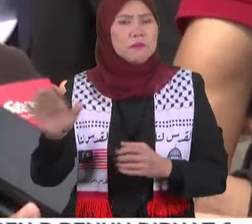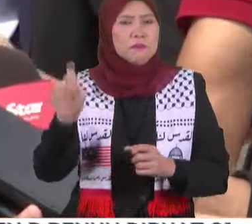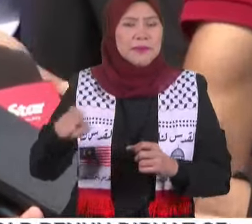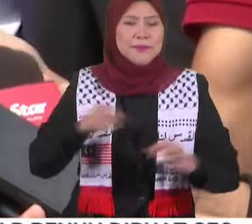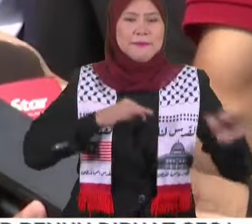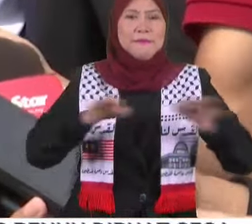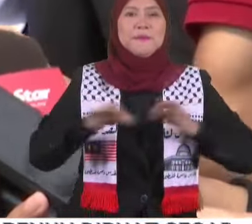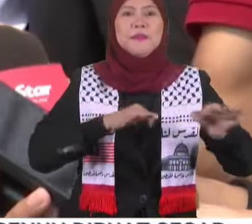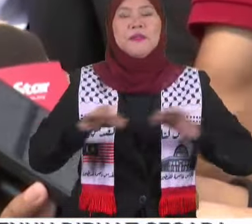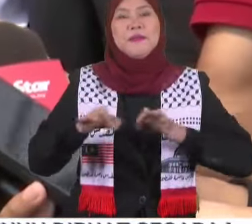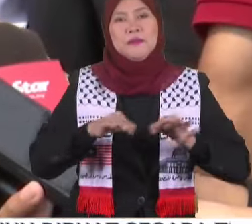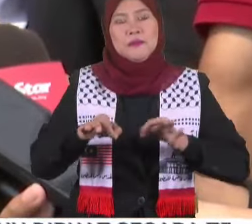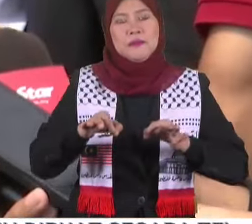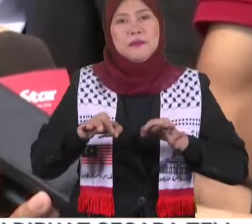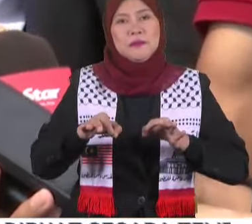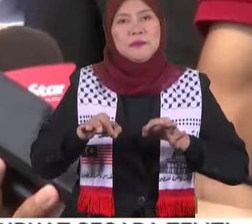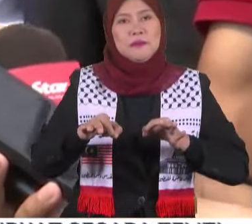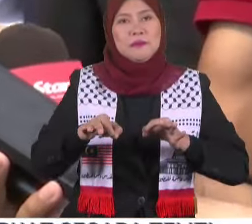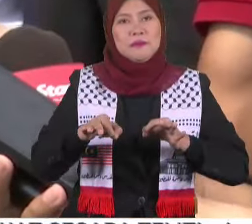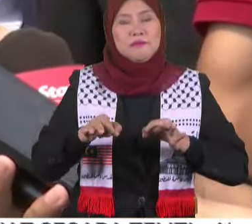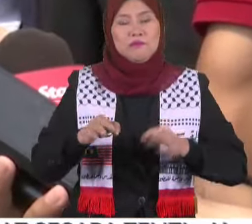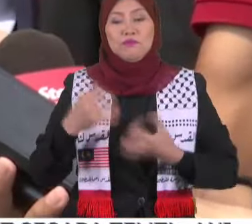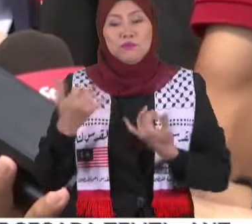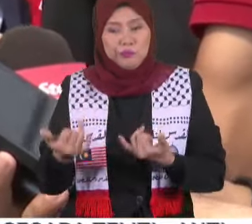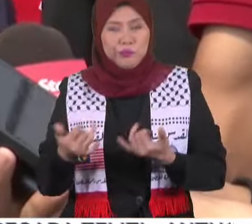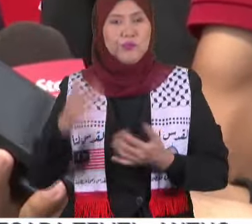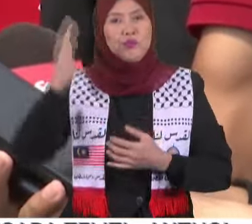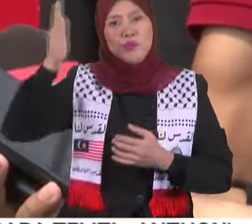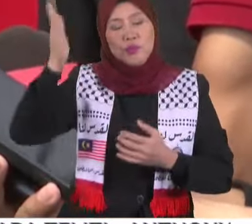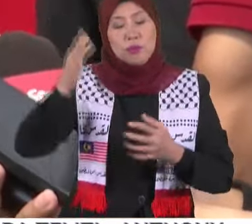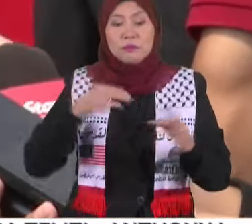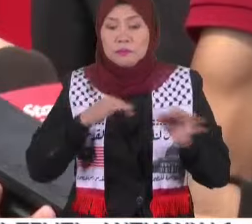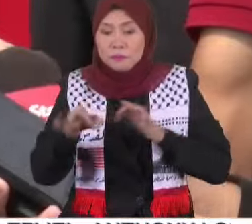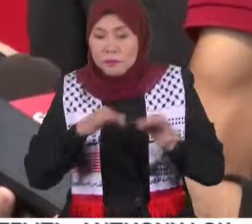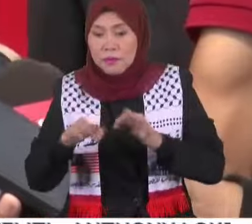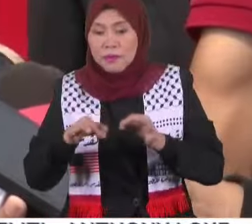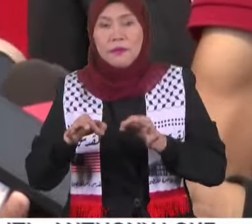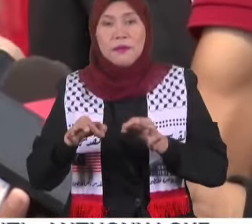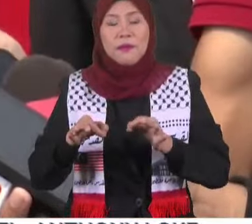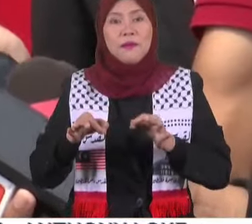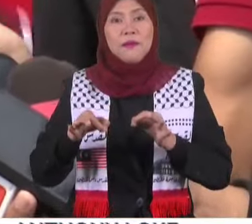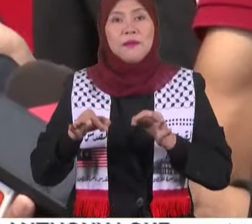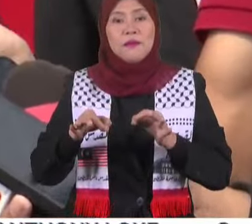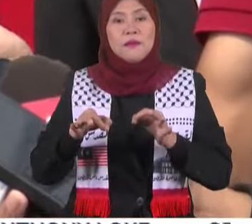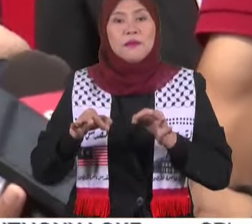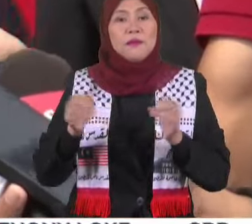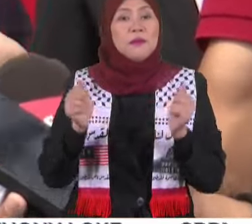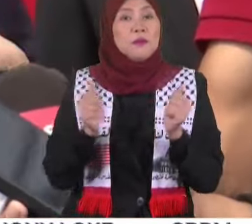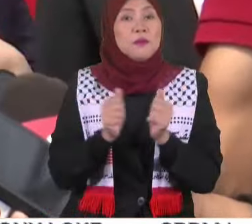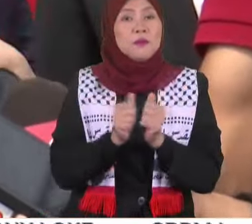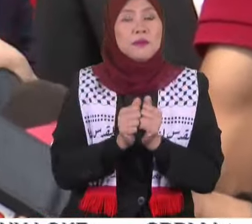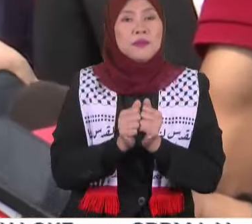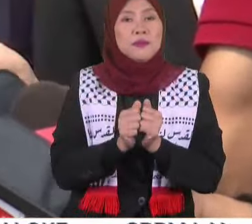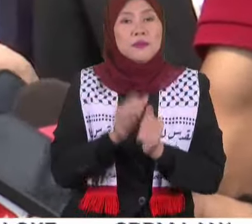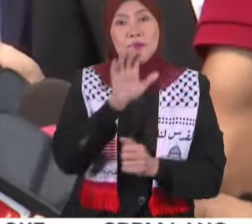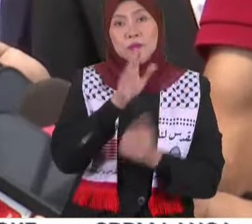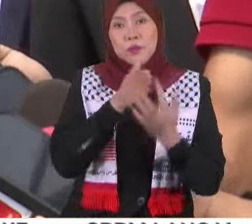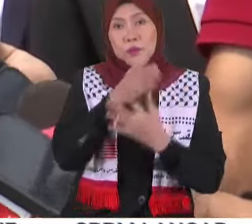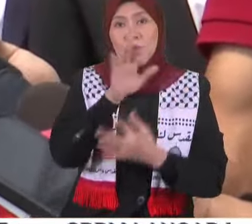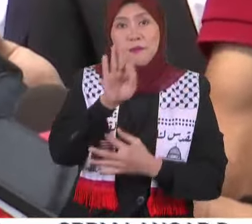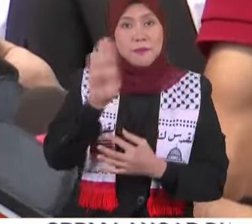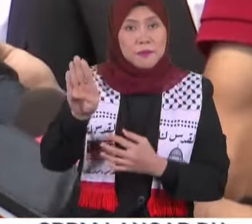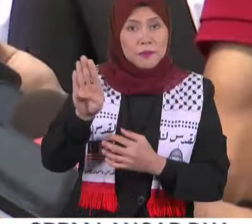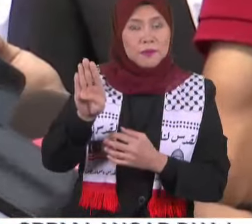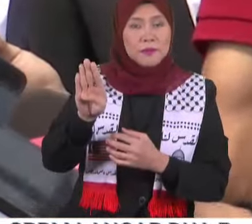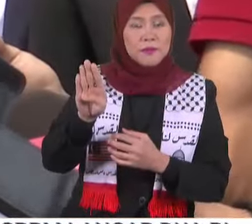menterjemah to walk the talk dengan memastikan siaran bukan hanya di Facebook Perdana